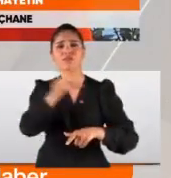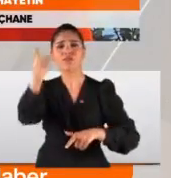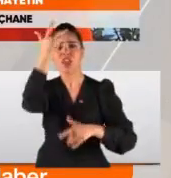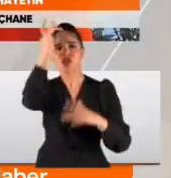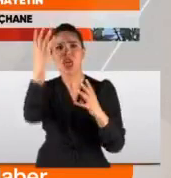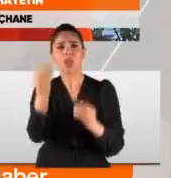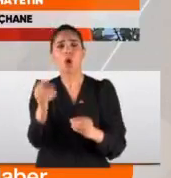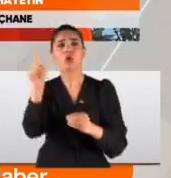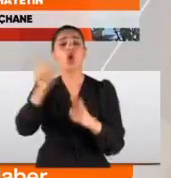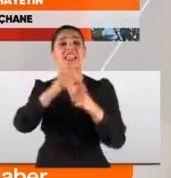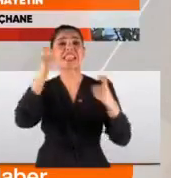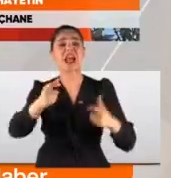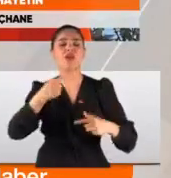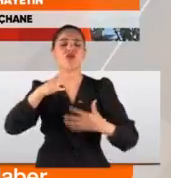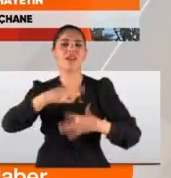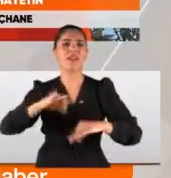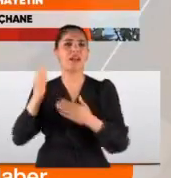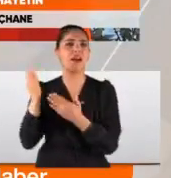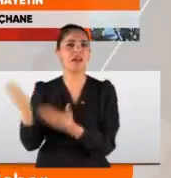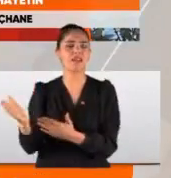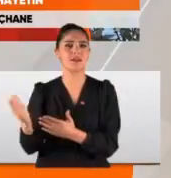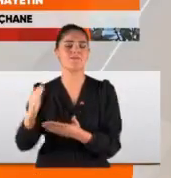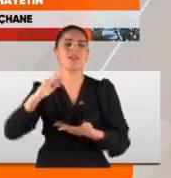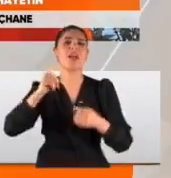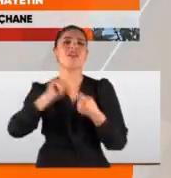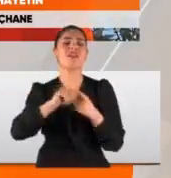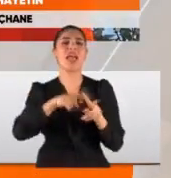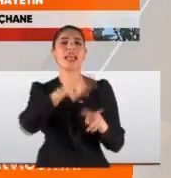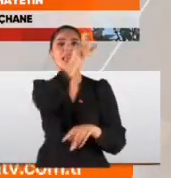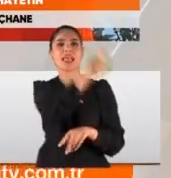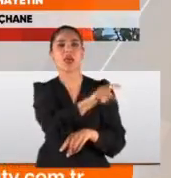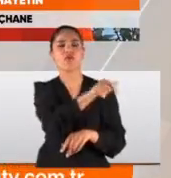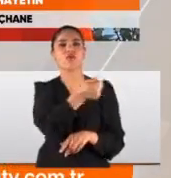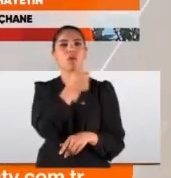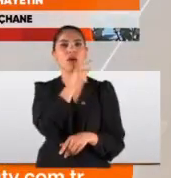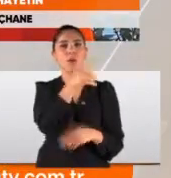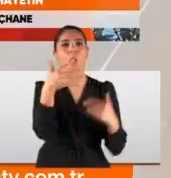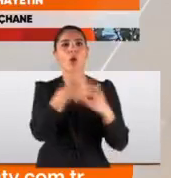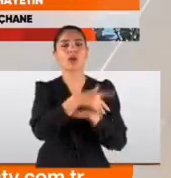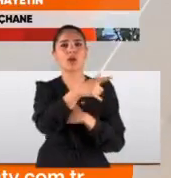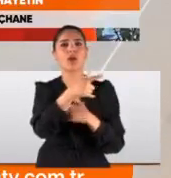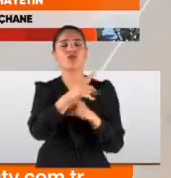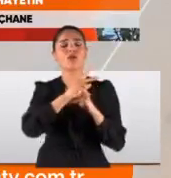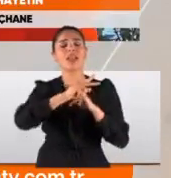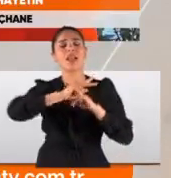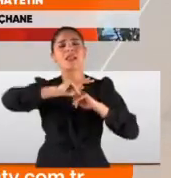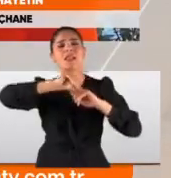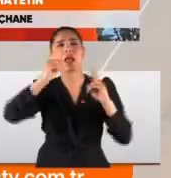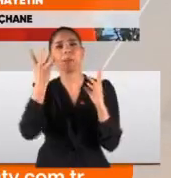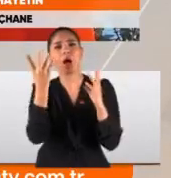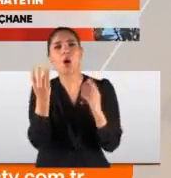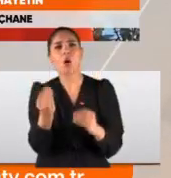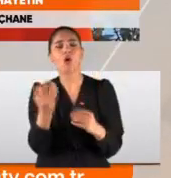şehit verdiğimiz Saraçhane'de hazır. Ve Yavuz Oymak, o da o kara gecenin aydınlık sabaha